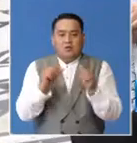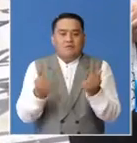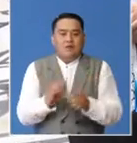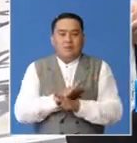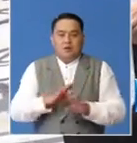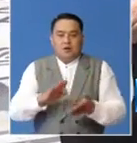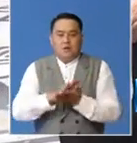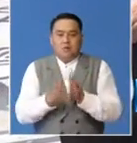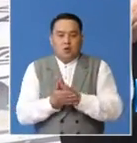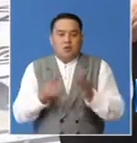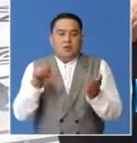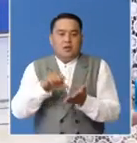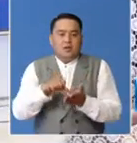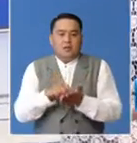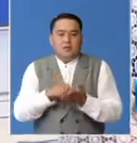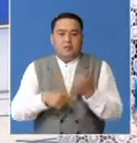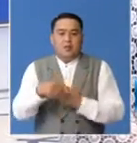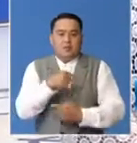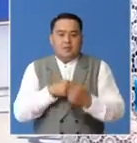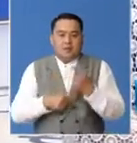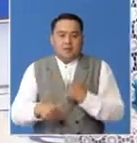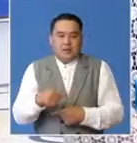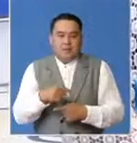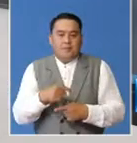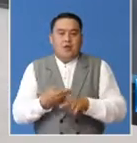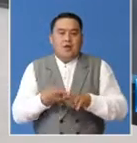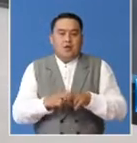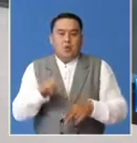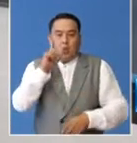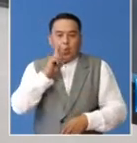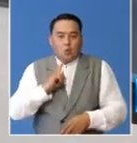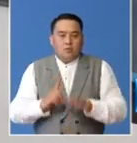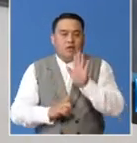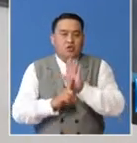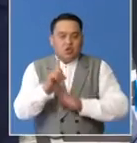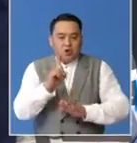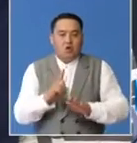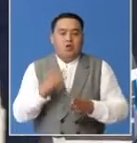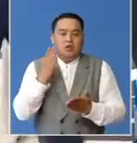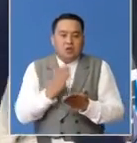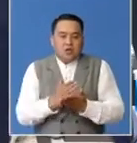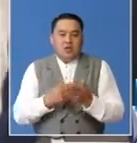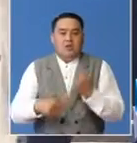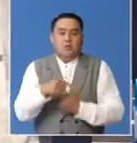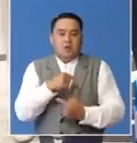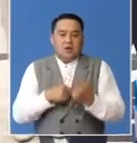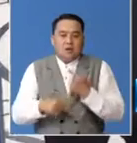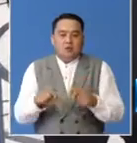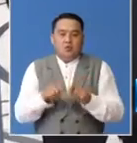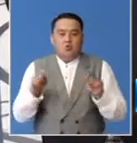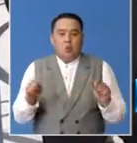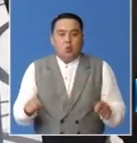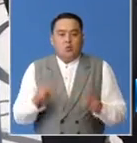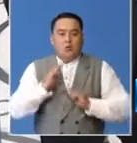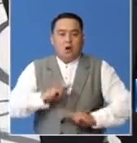неформальной обстановке с представителями малого и среднего бизнеса. Для удобства начинающих и уже действующих предпринимателей создан